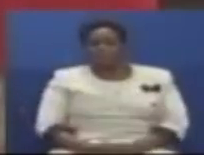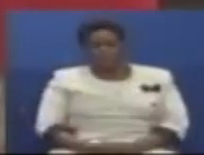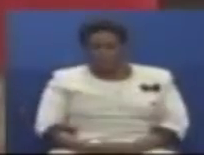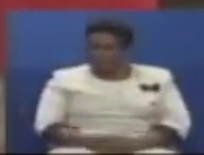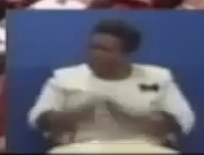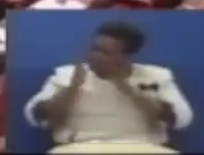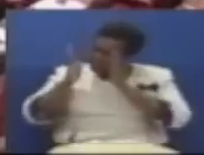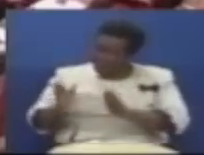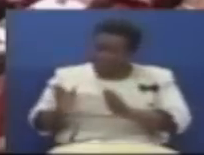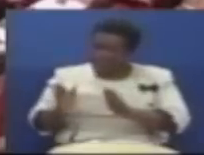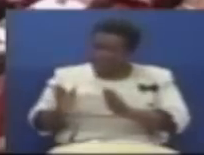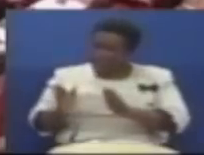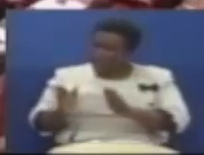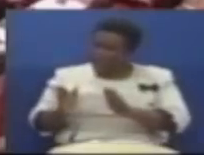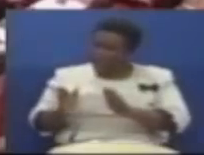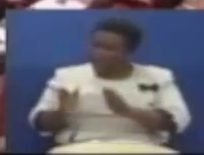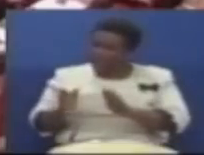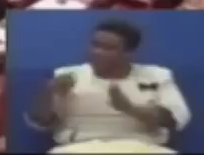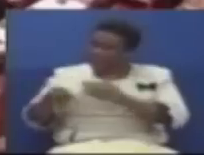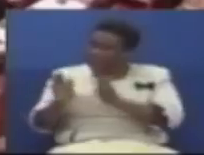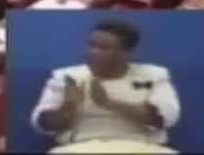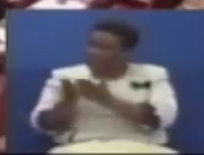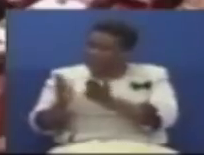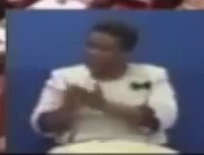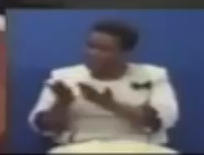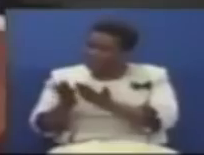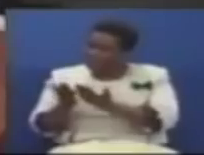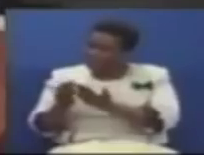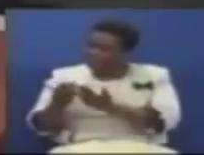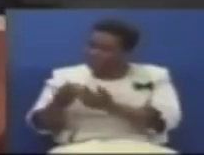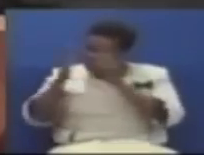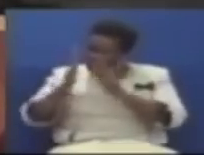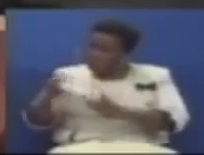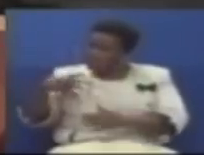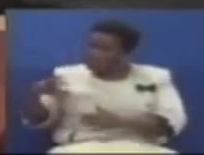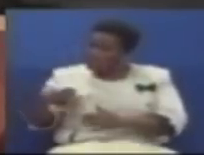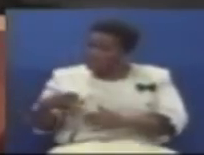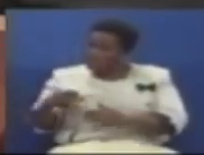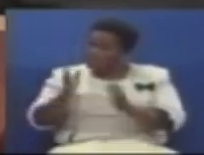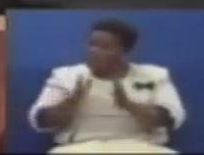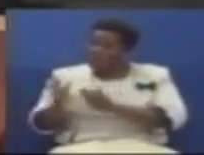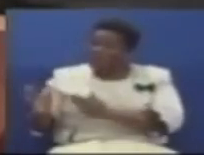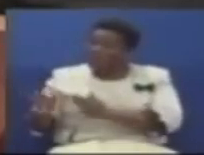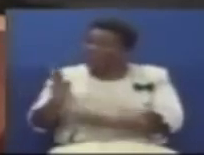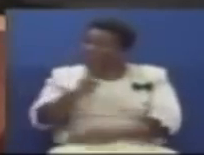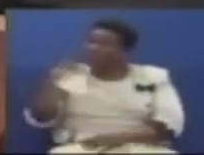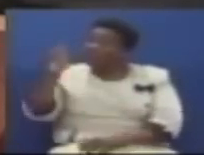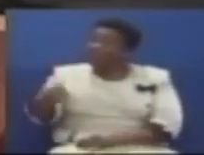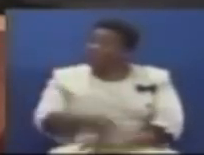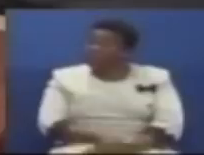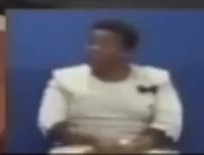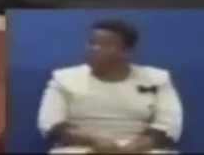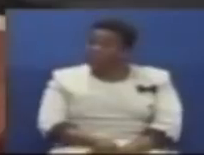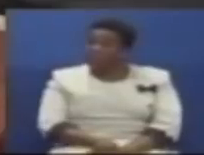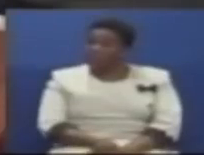Bungara, kwenye kitabu cha Mheshimiwa Waziri Mpango kuna mipango hiyo ya mauaji na nini?